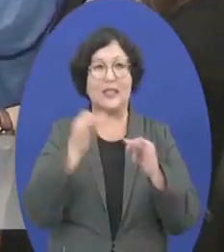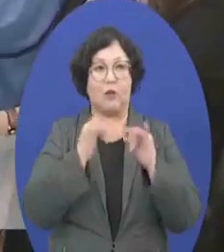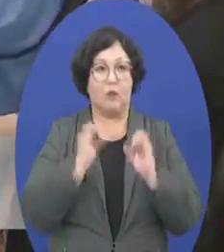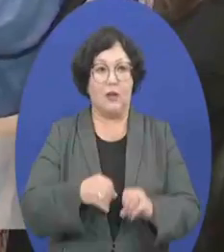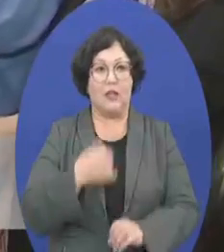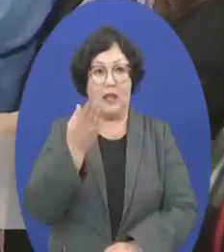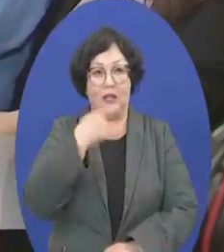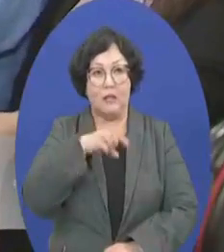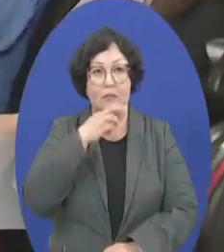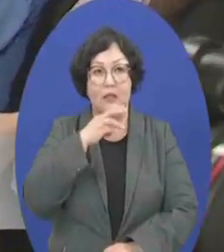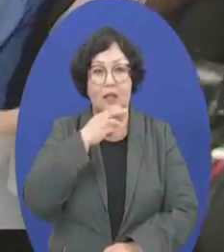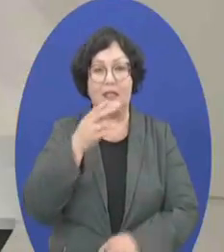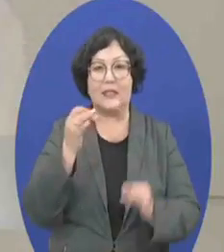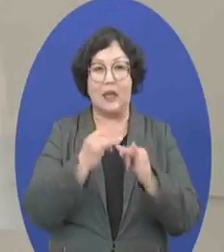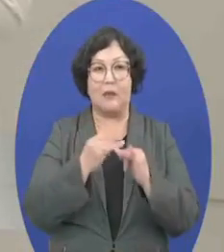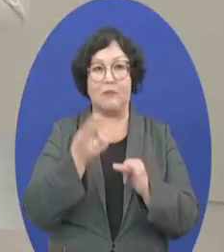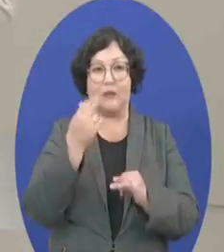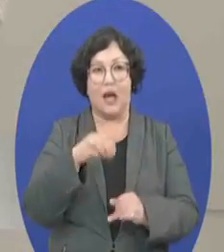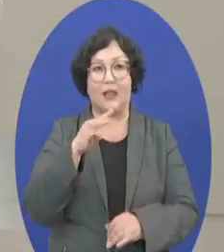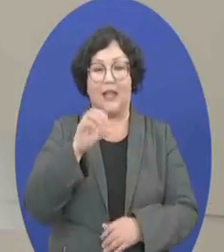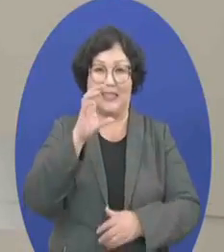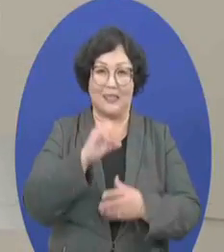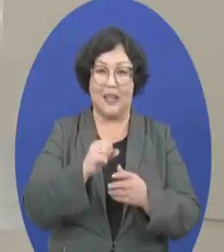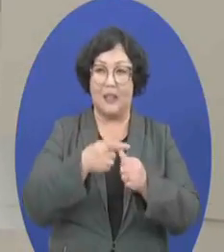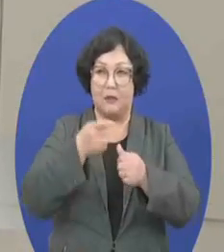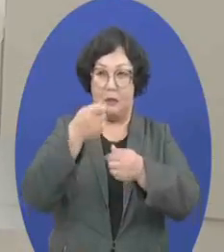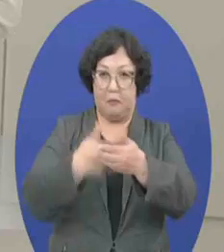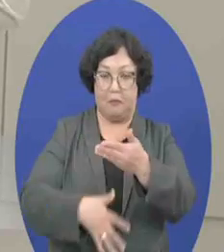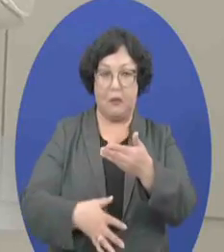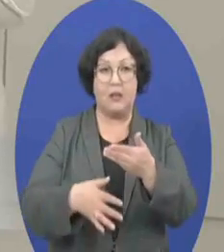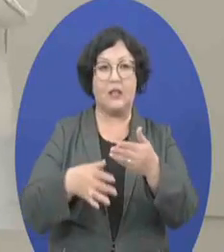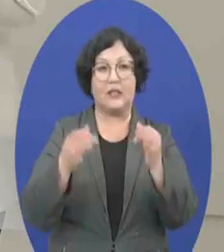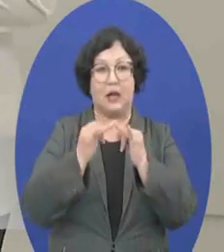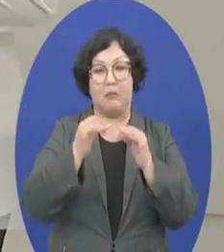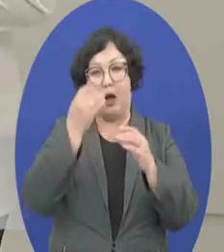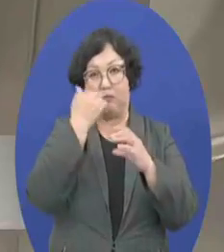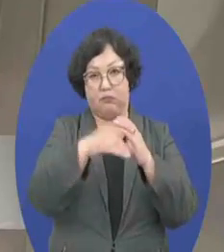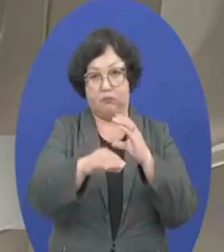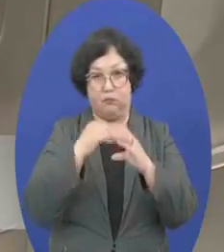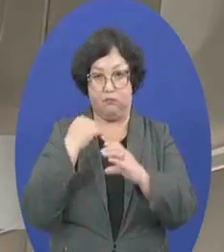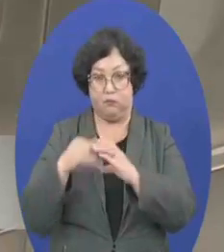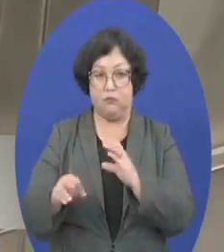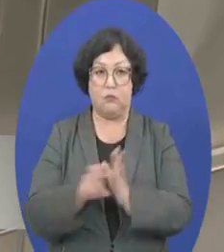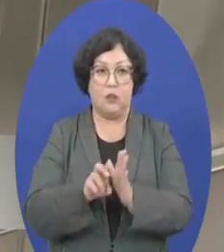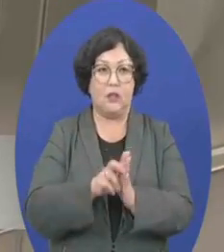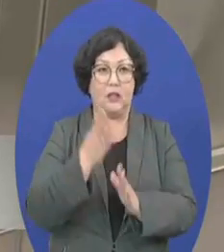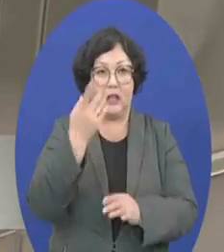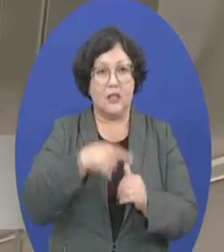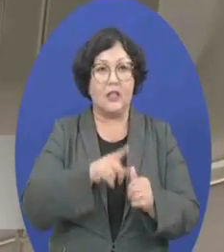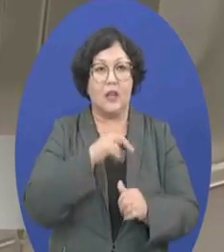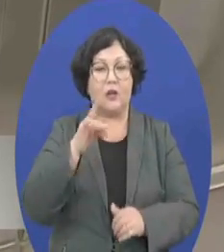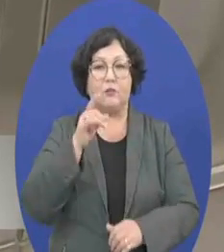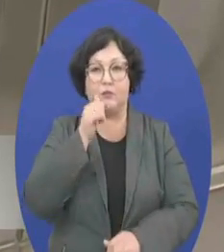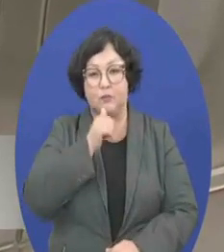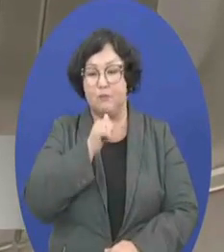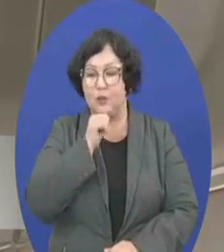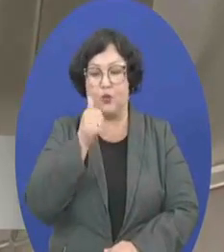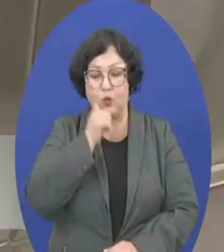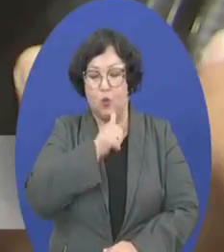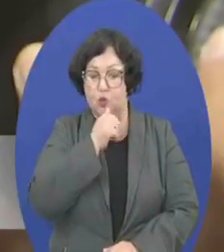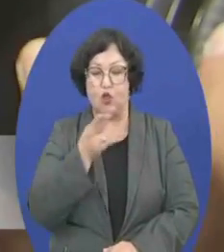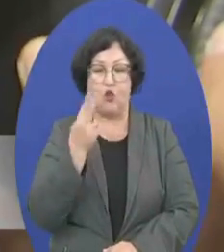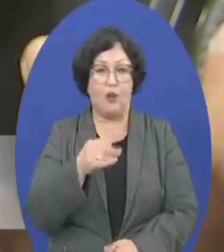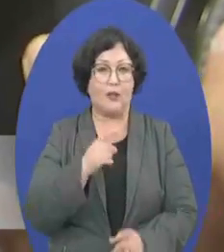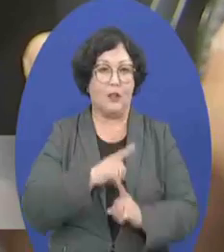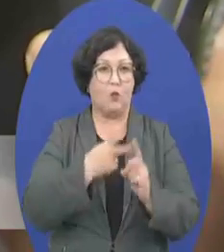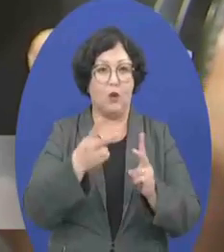таны мэдээлэл захин дата санд бүртгэгдэж цаасан дээр биш захим хаягаар илгээгддэг болно. Гэхдээ таны нэрээр бас нууцлалтай кодоор үйлчилгээ